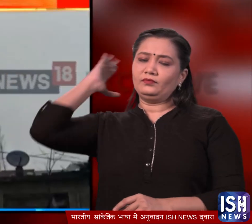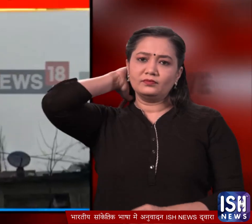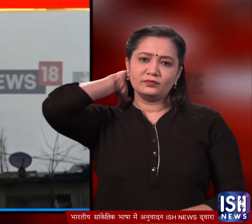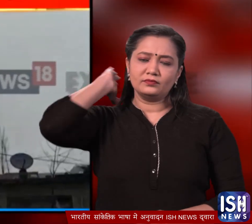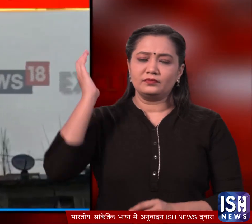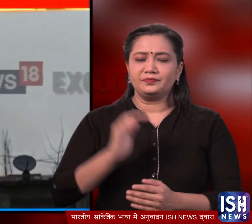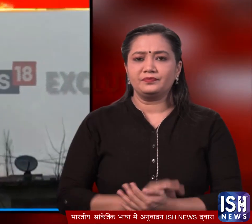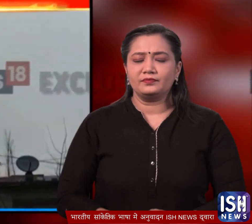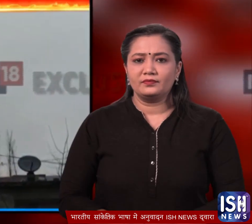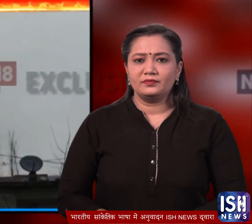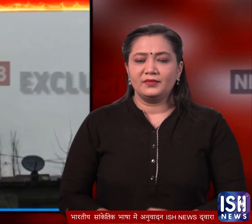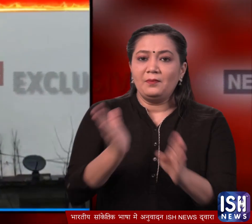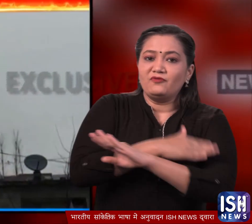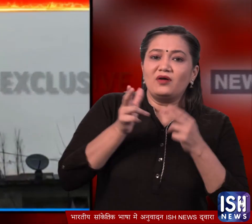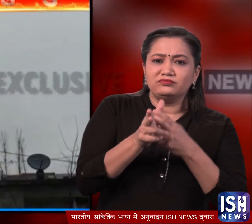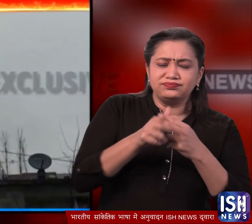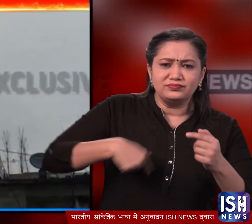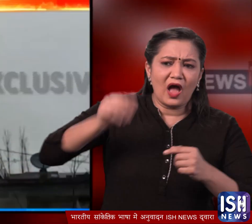उठा।